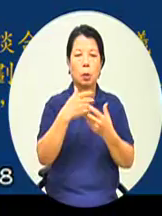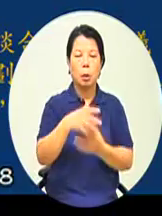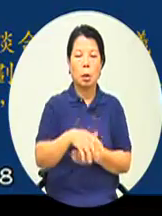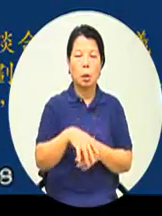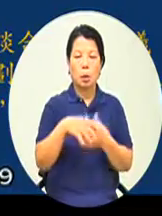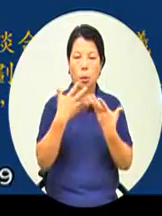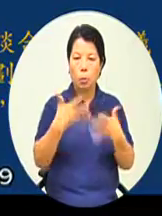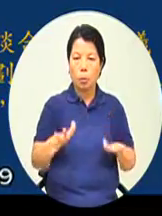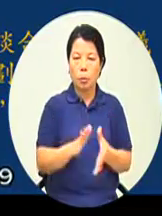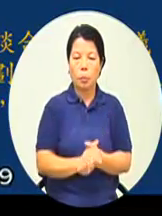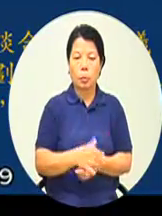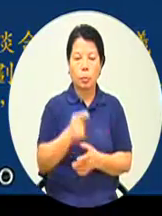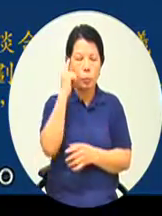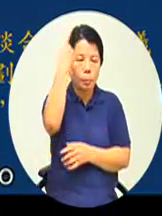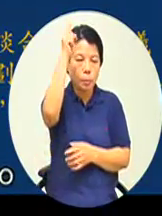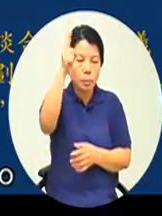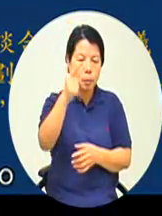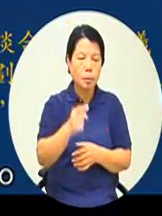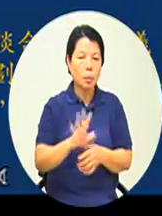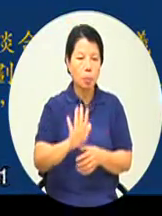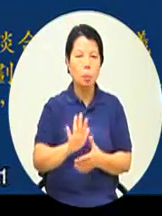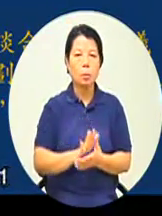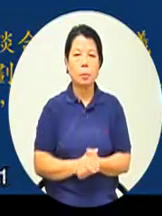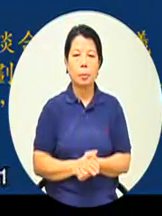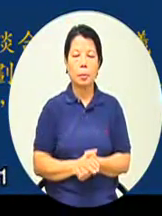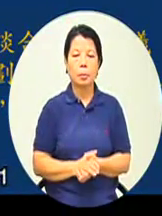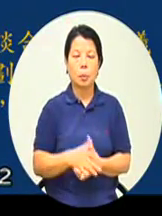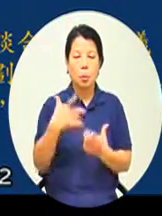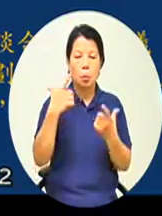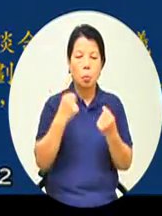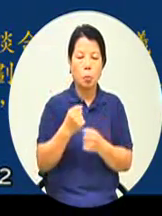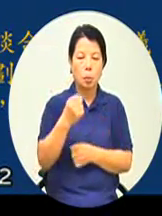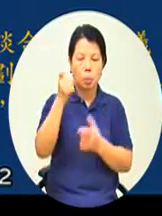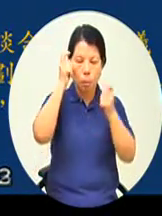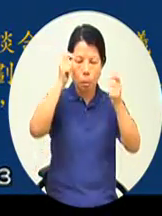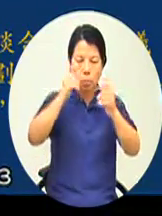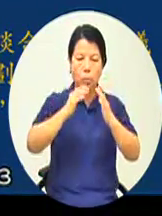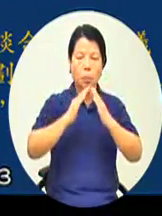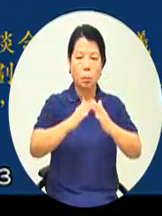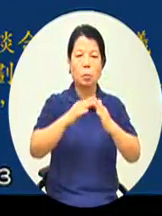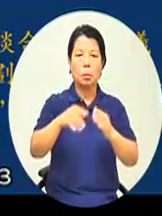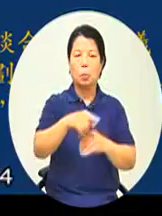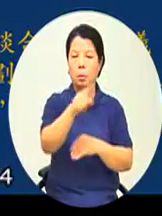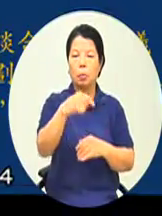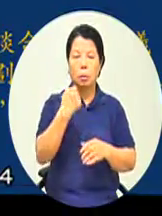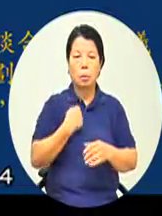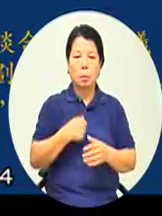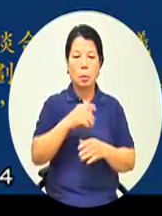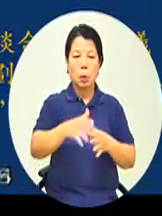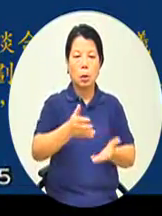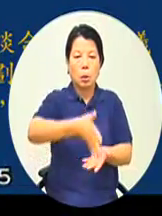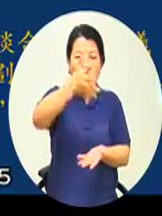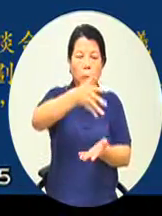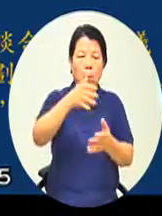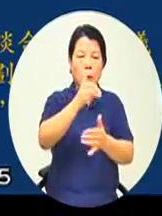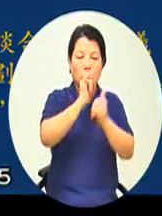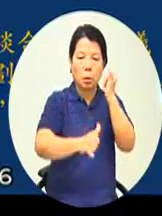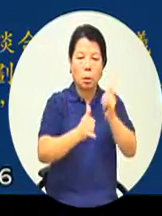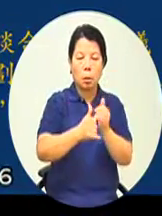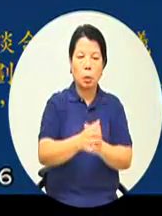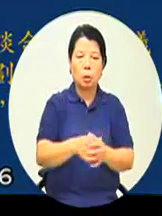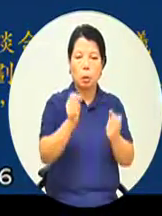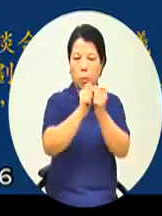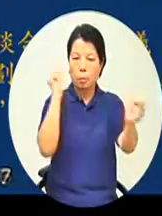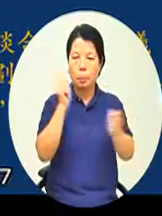烈的纪念的价值。原高雄市的部分我们都知道在这个建筑物的历史是非常的悠